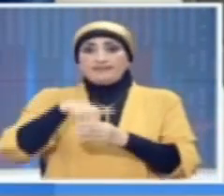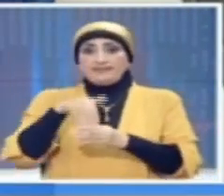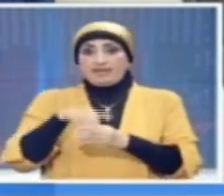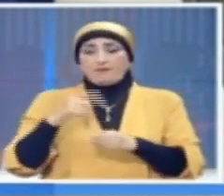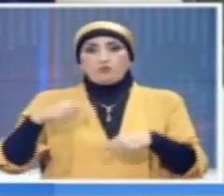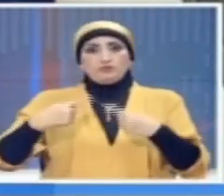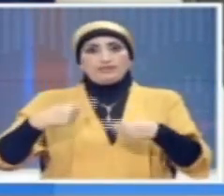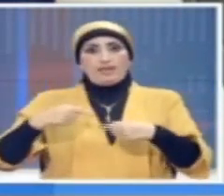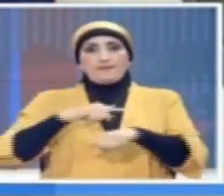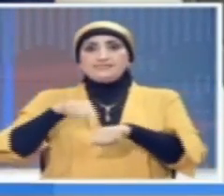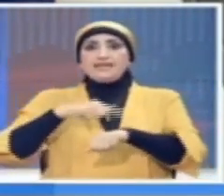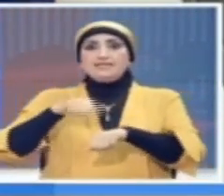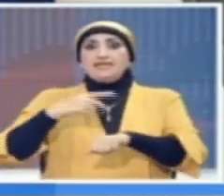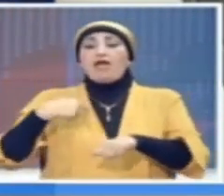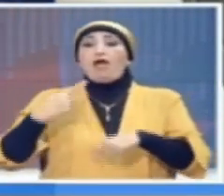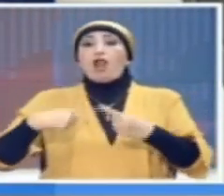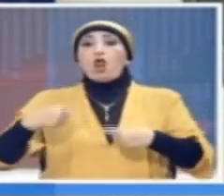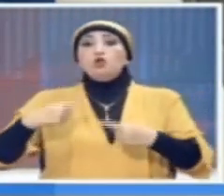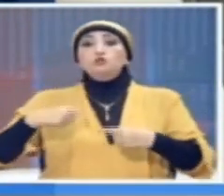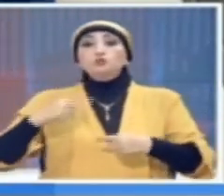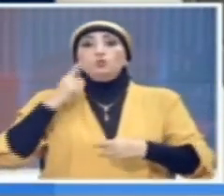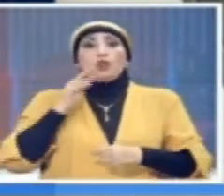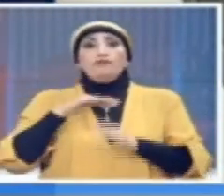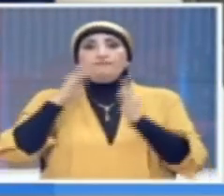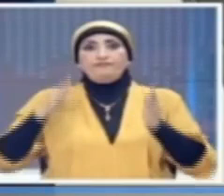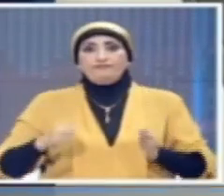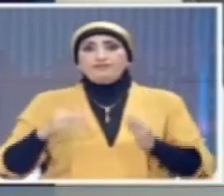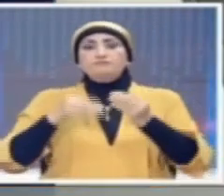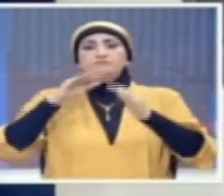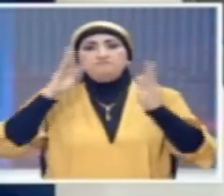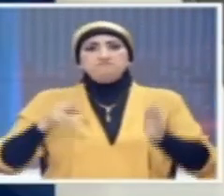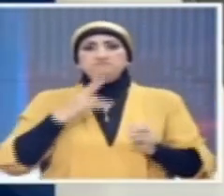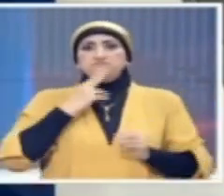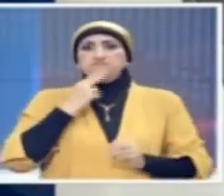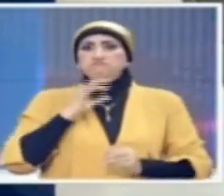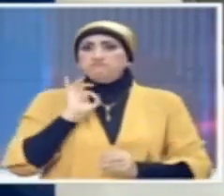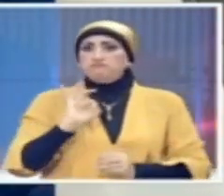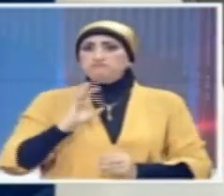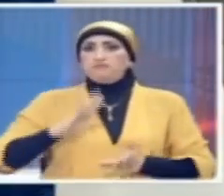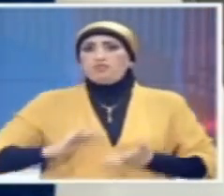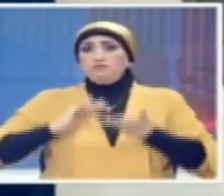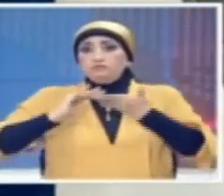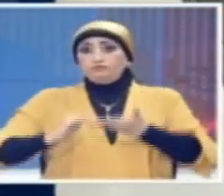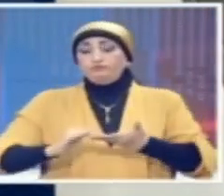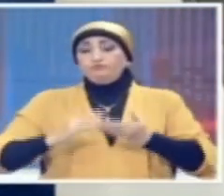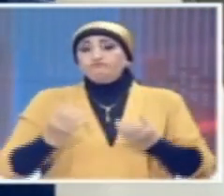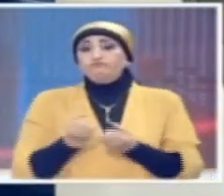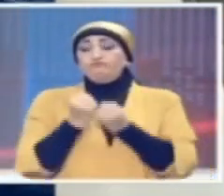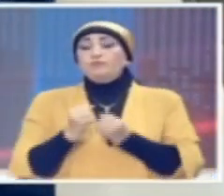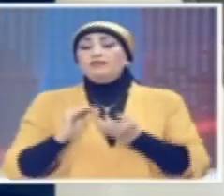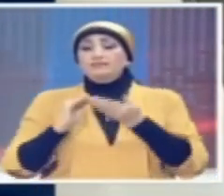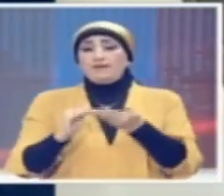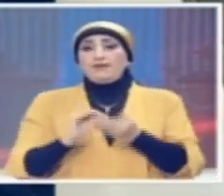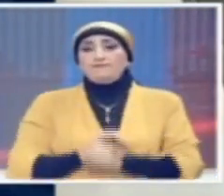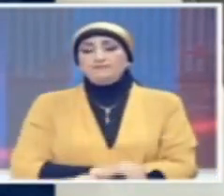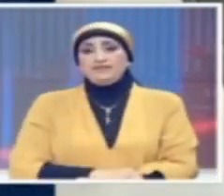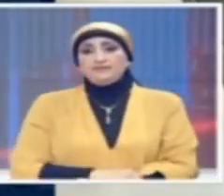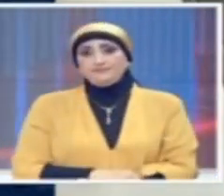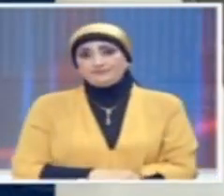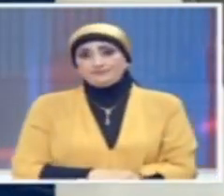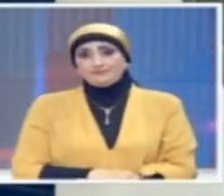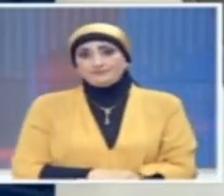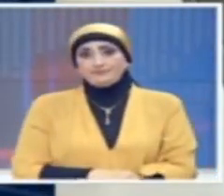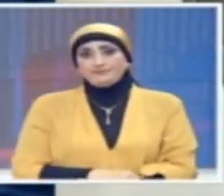الانتخابية، وتتابع على مدار الساعة إعداد المقار الانتخابية وتقديم الدعم اللوجستي للقائمين عليها.